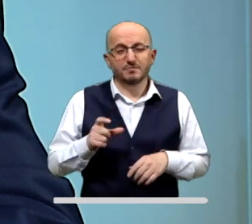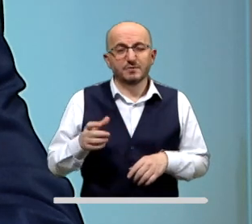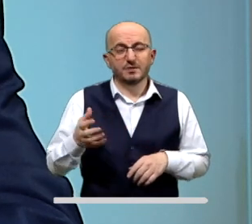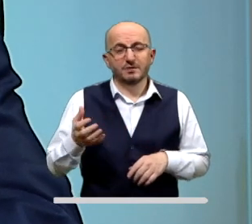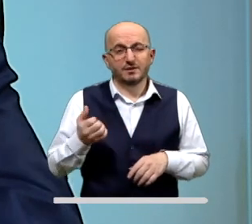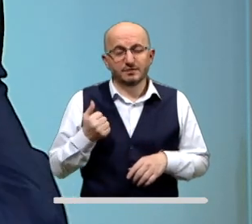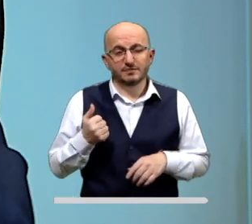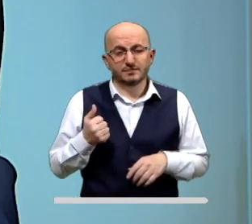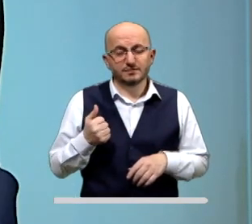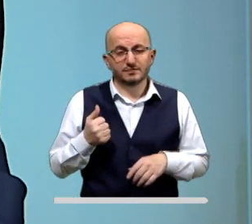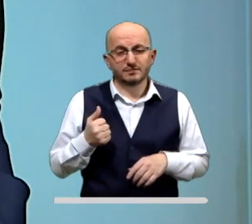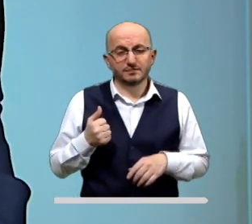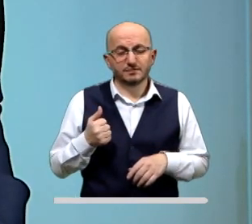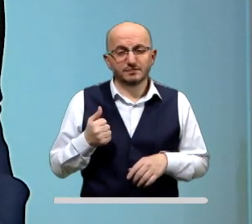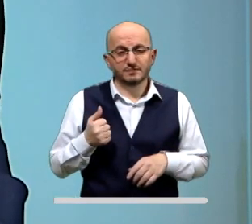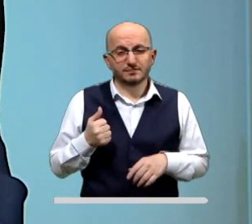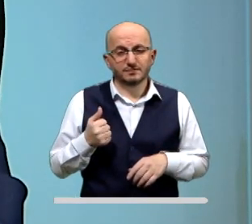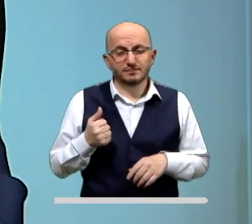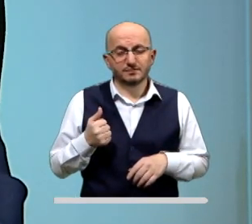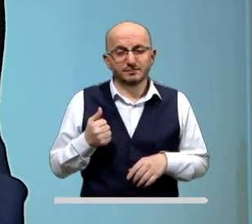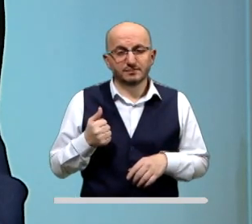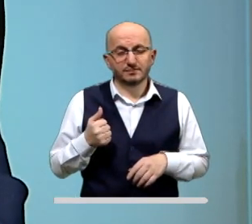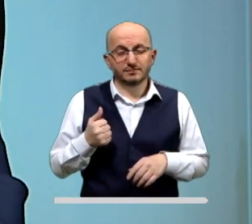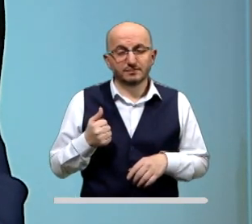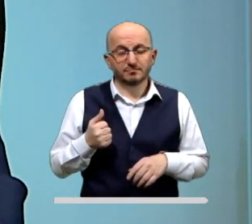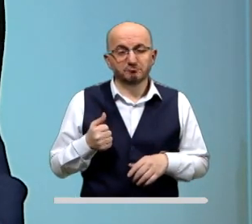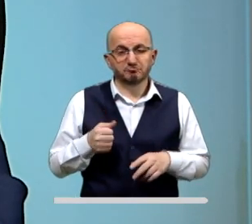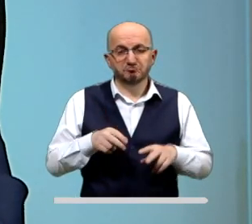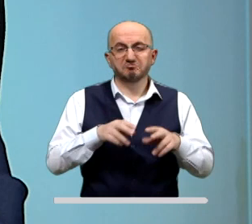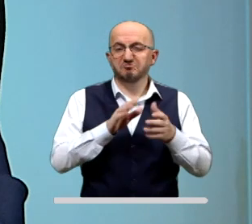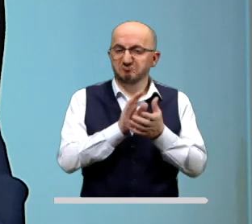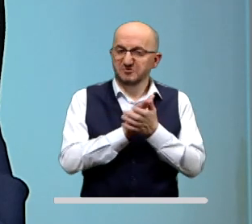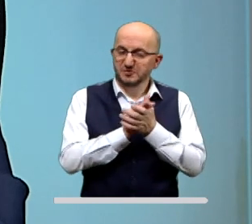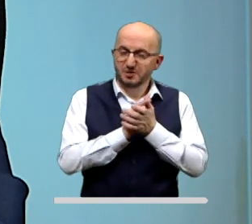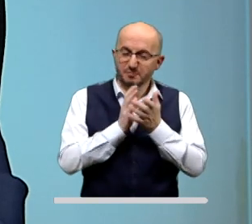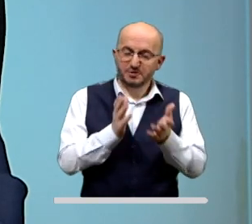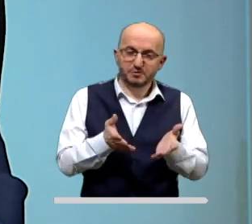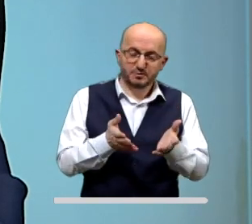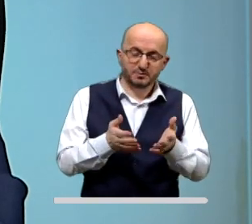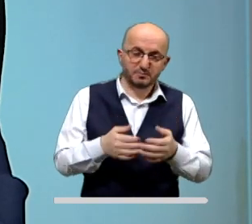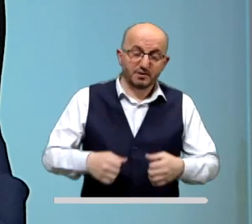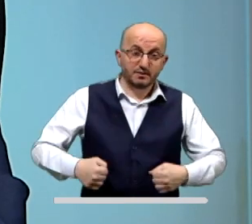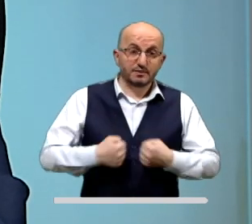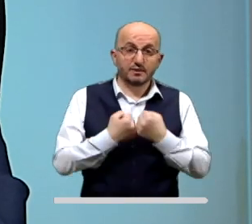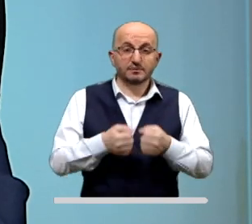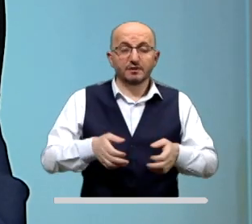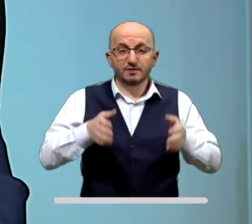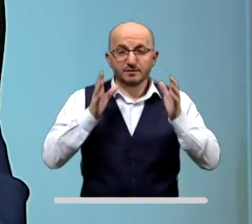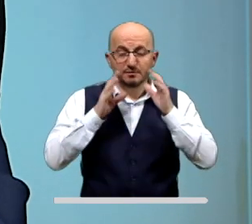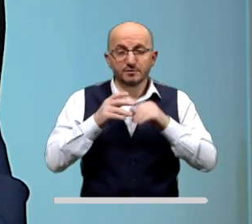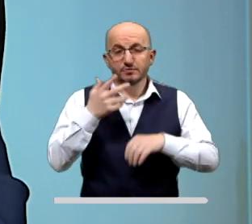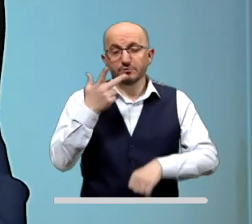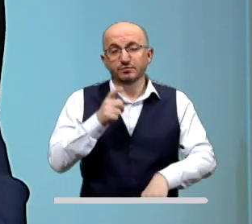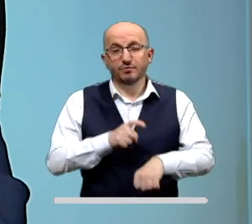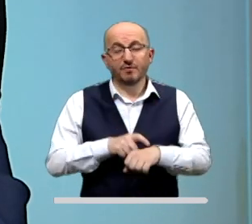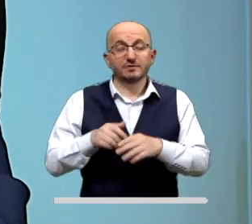bu kadar yolu Şimdi ben de Muhammed'i tebrik ediyorum kaza namazı Şu üç